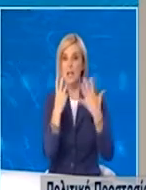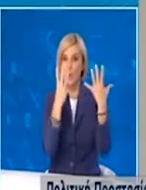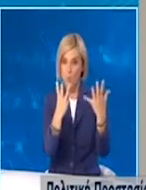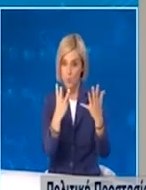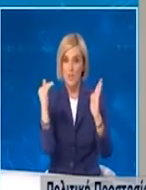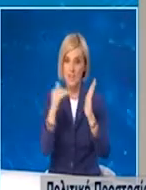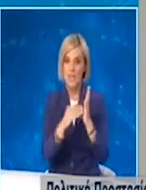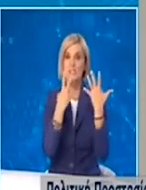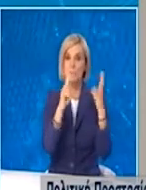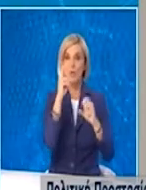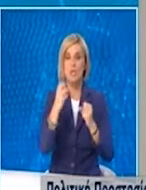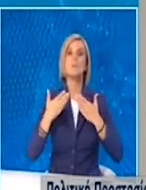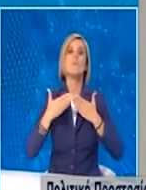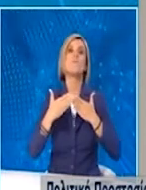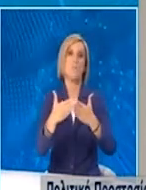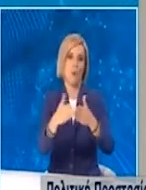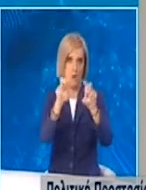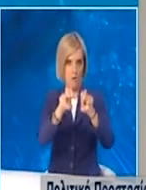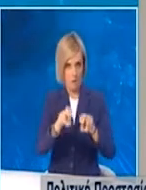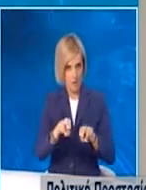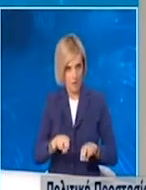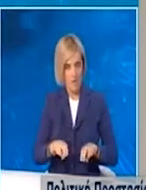48.720 ακτοπλοϊκός και